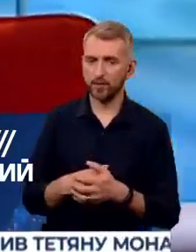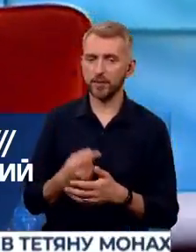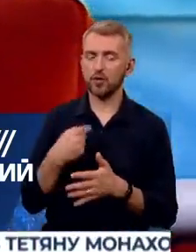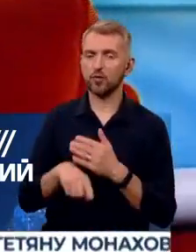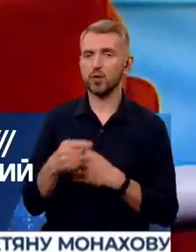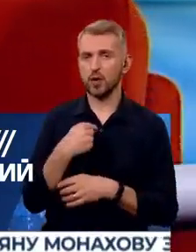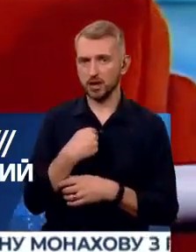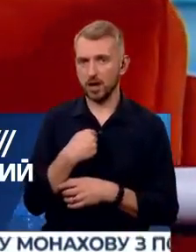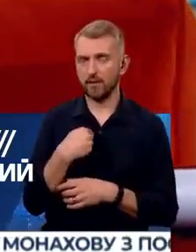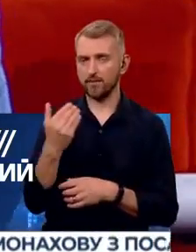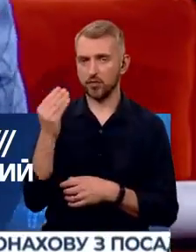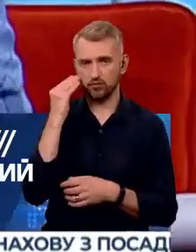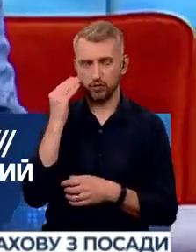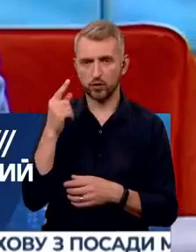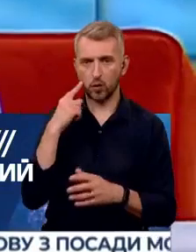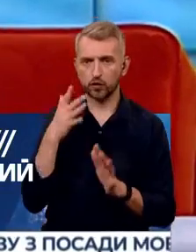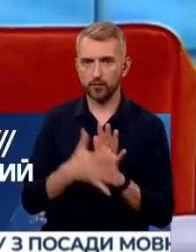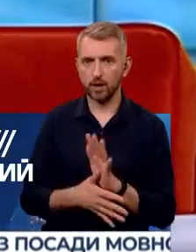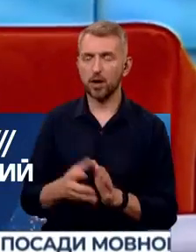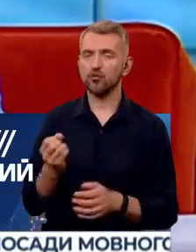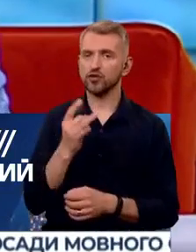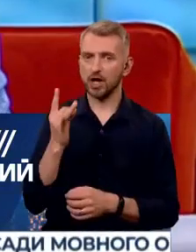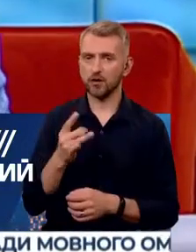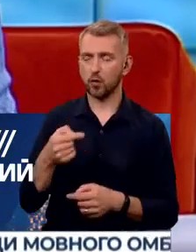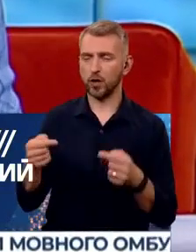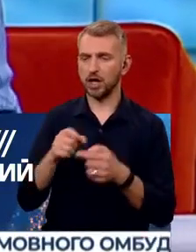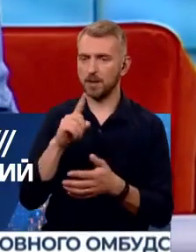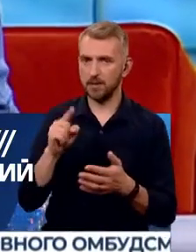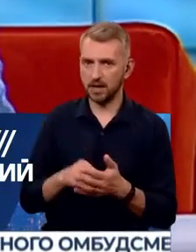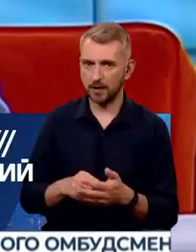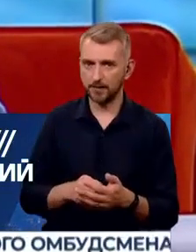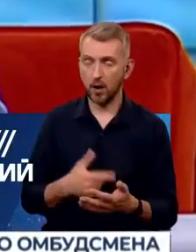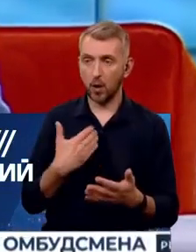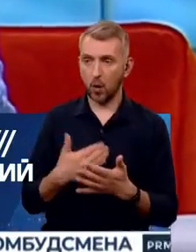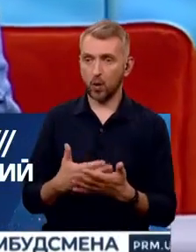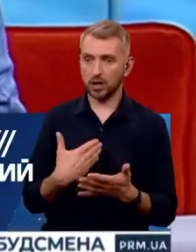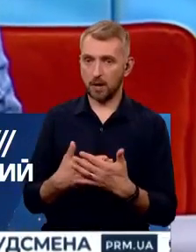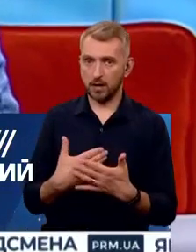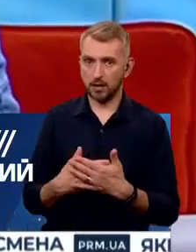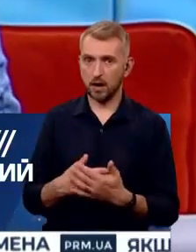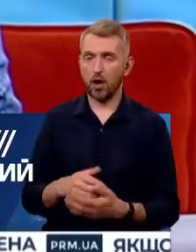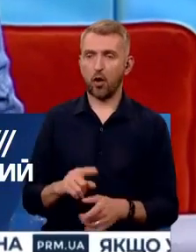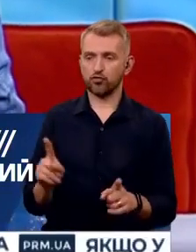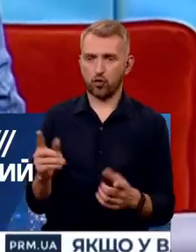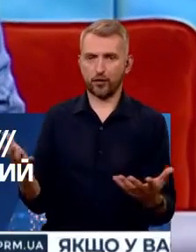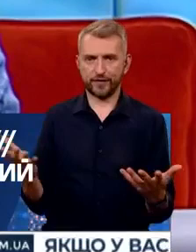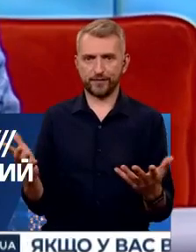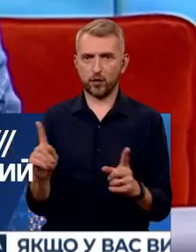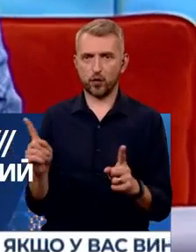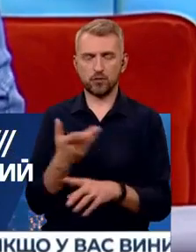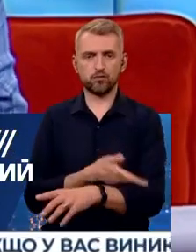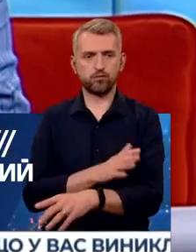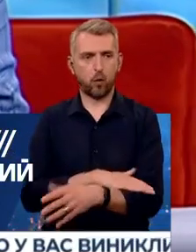що я вашу позицію розумію. Ще раз, конкретне питання. От, наприклад, щось